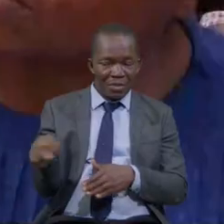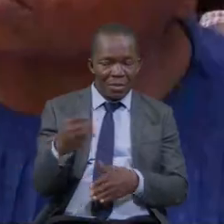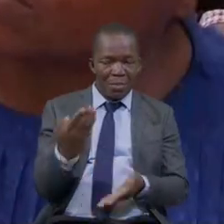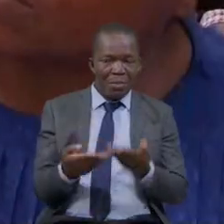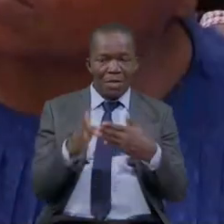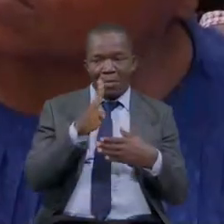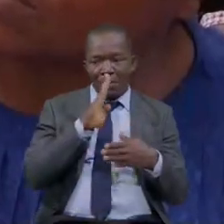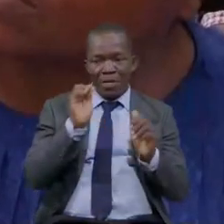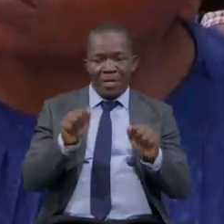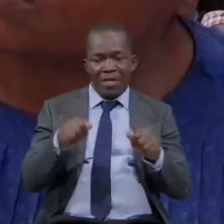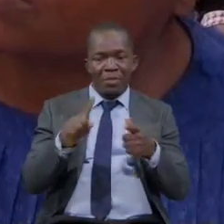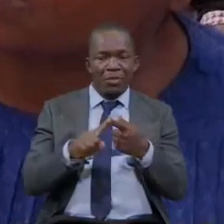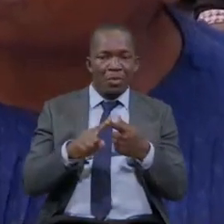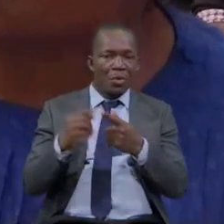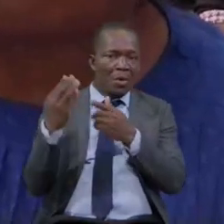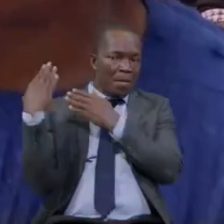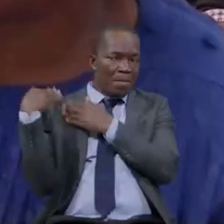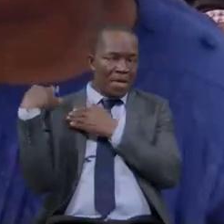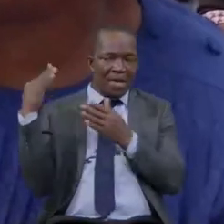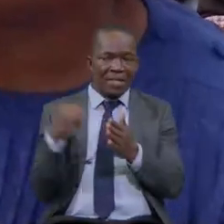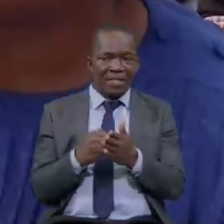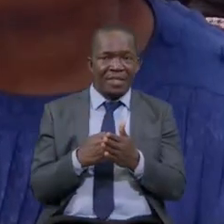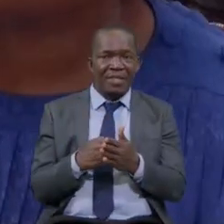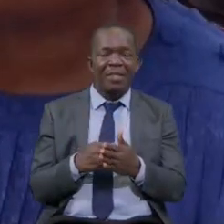supporter. Je serai capable.